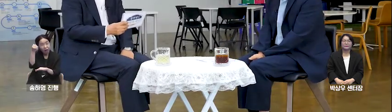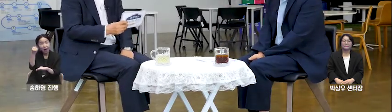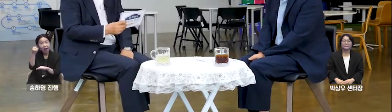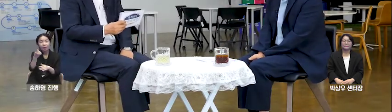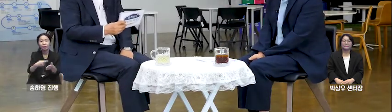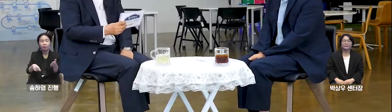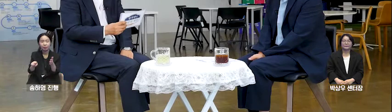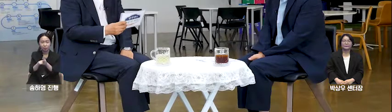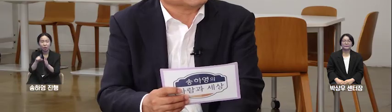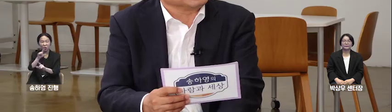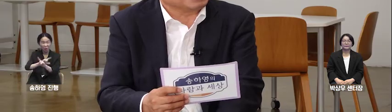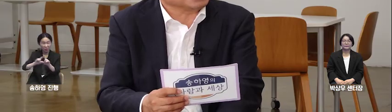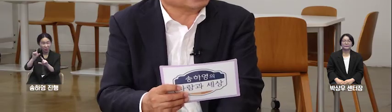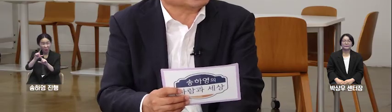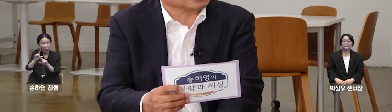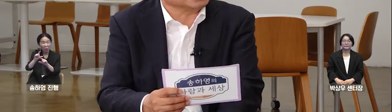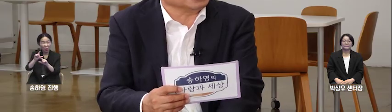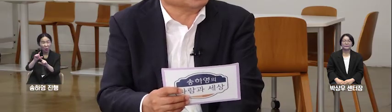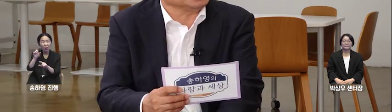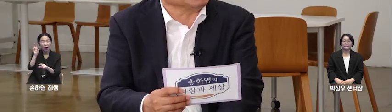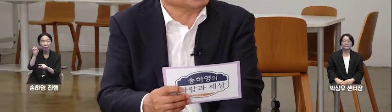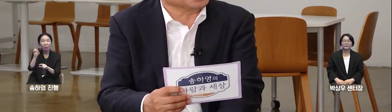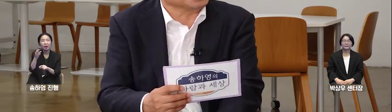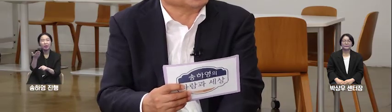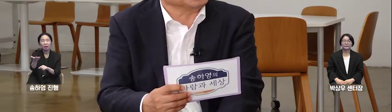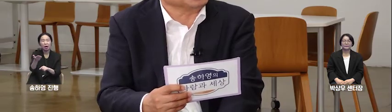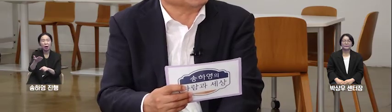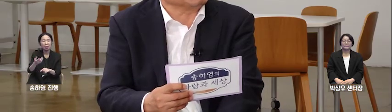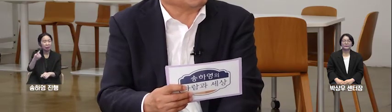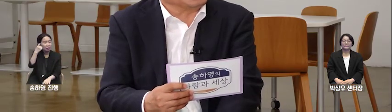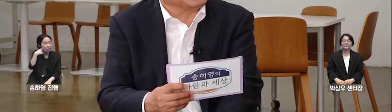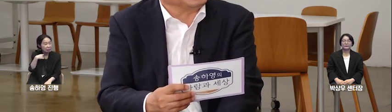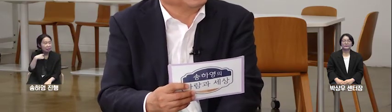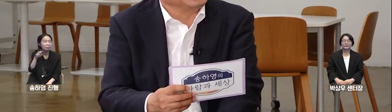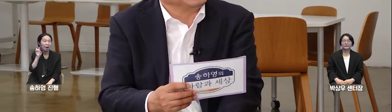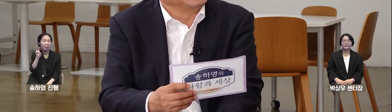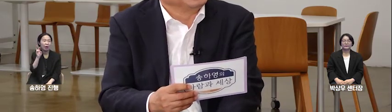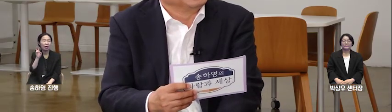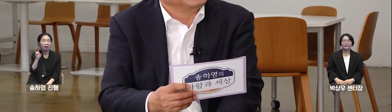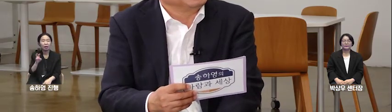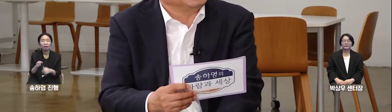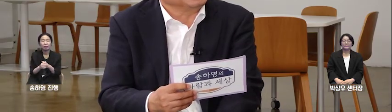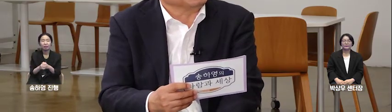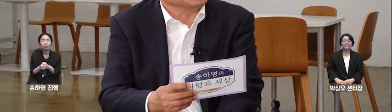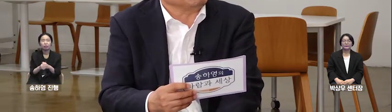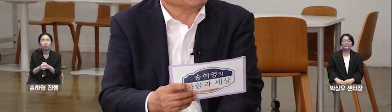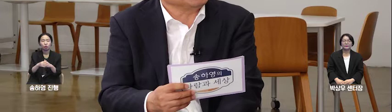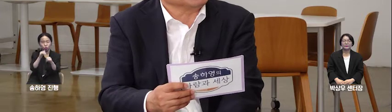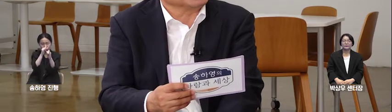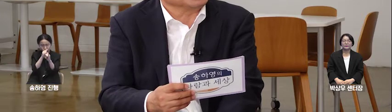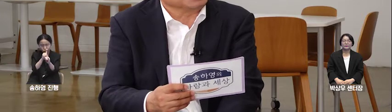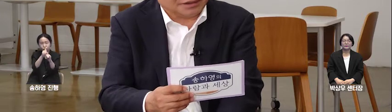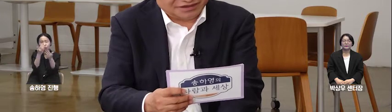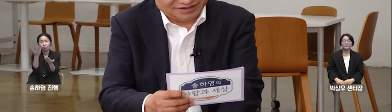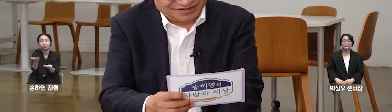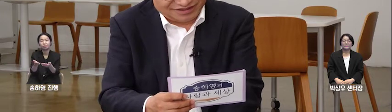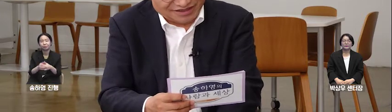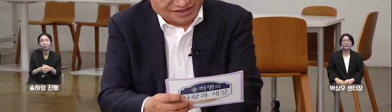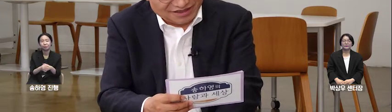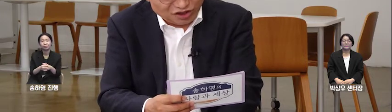갖도록 아마 갖겠네요 지금 제가 이렇게 느끼고 보니까 아유 참 훌륭하십니다.